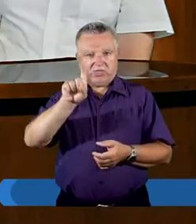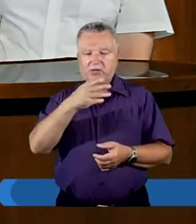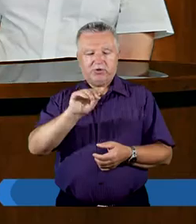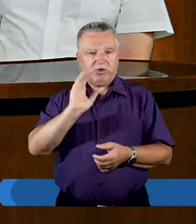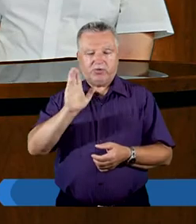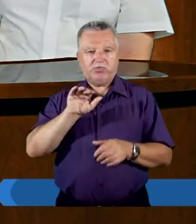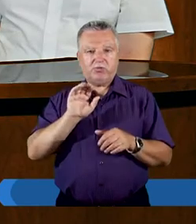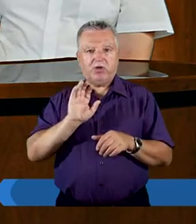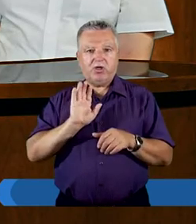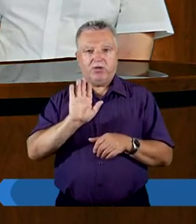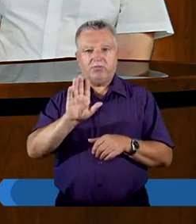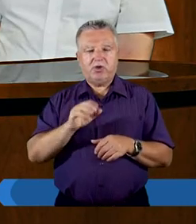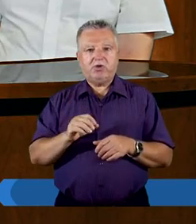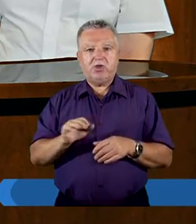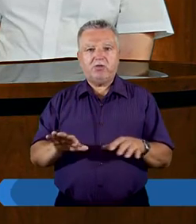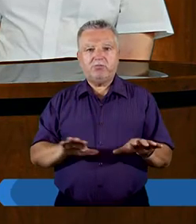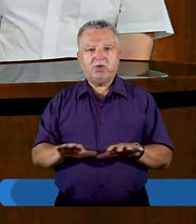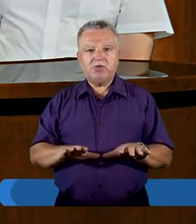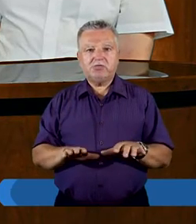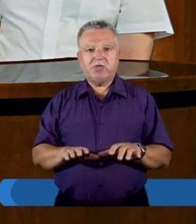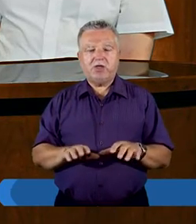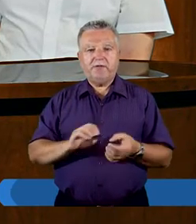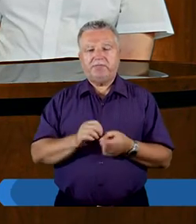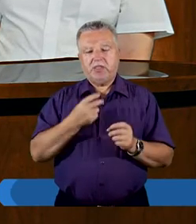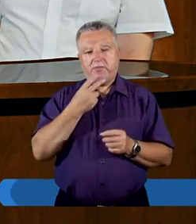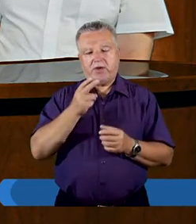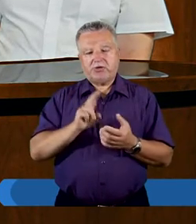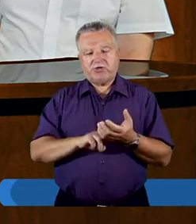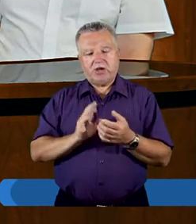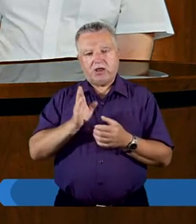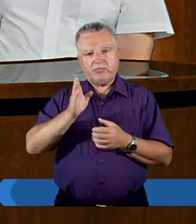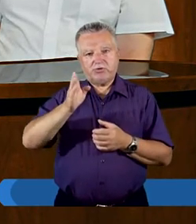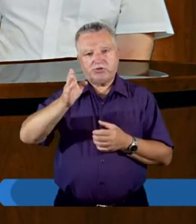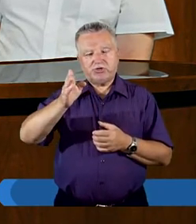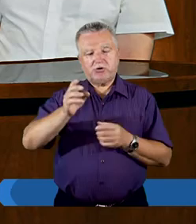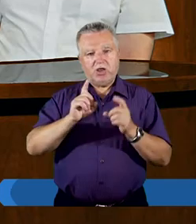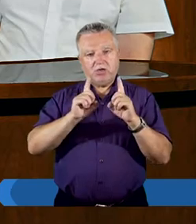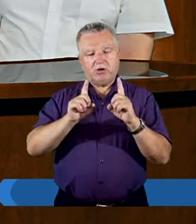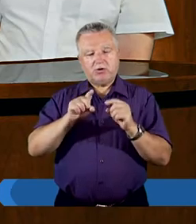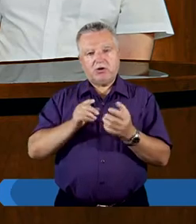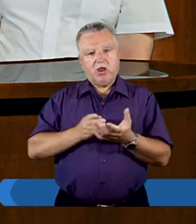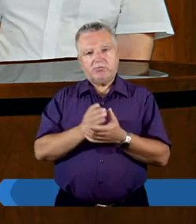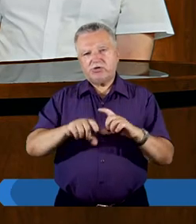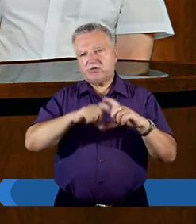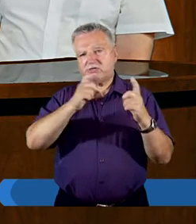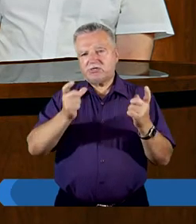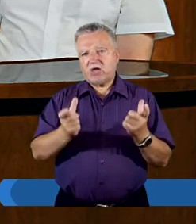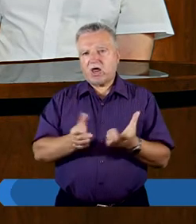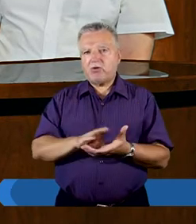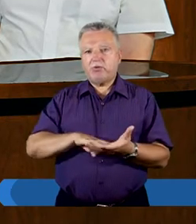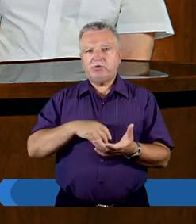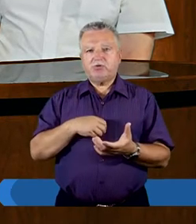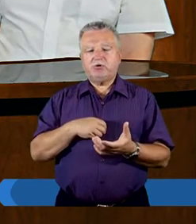jak spoglądam na ten temat związany z przyszłością, dostrzegam tutaj przez całą Biblię i to jest tak niezwykle,